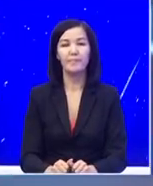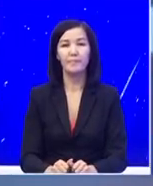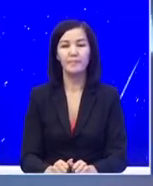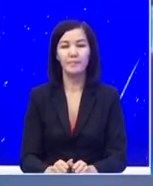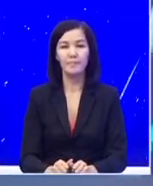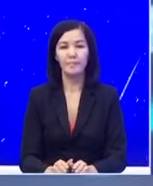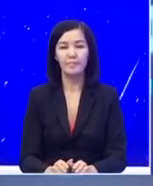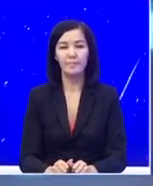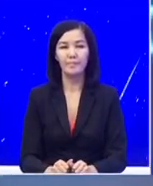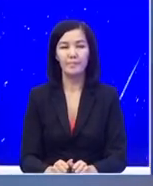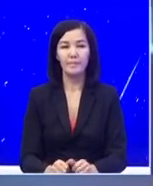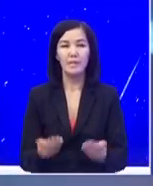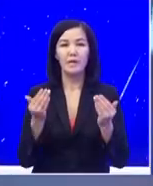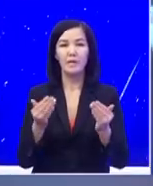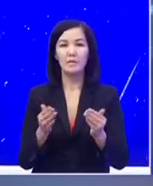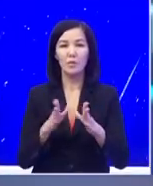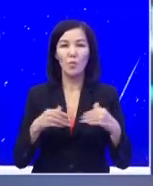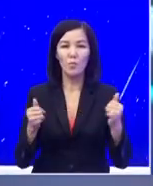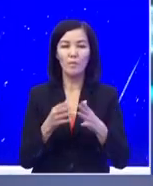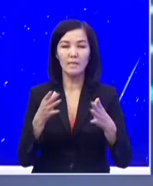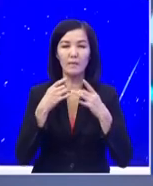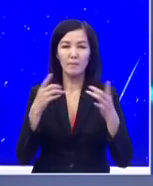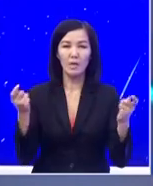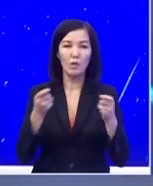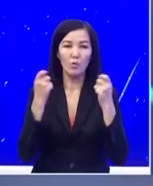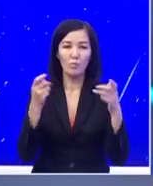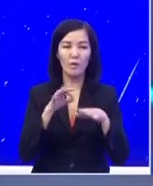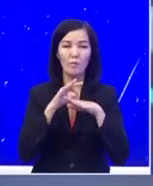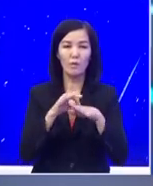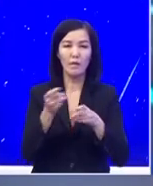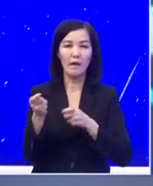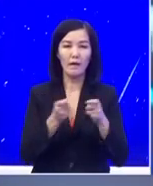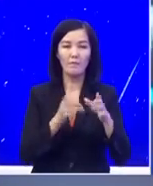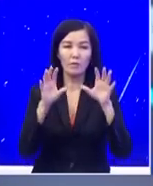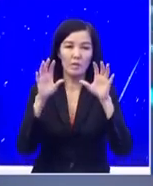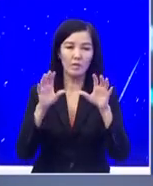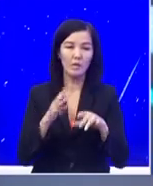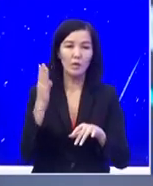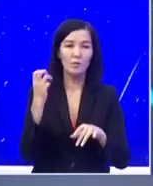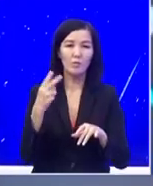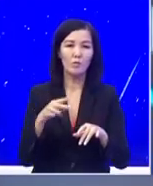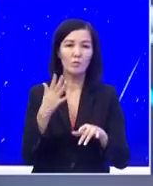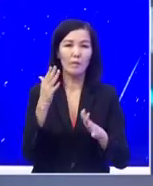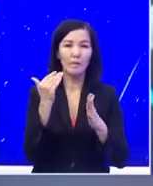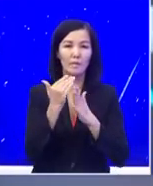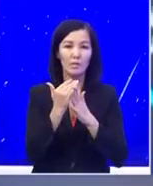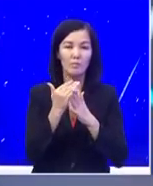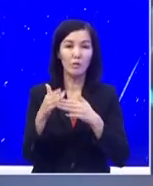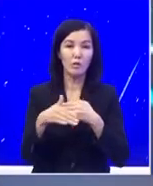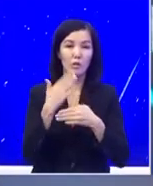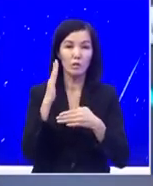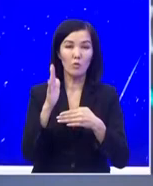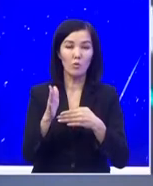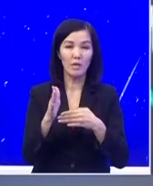425-я статья. Қазір отбасылық мерекелер той томалақ өткізгендерге әкімшілік кодекстің 425-ші бабы бойынша жаза